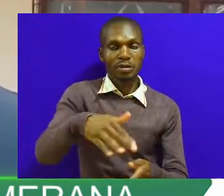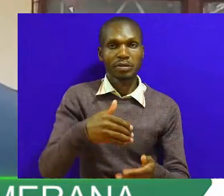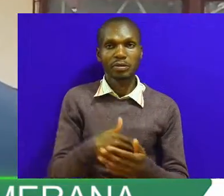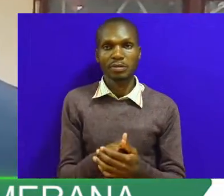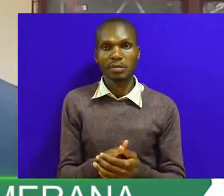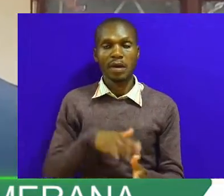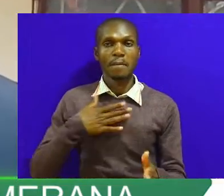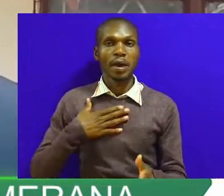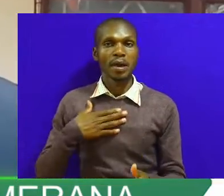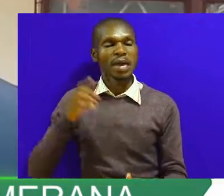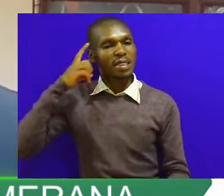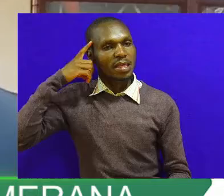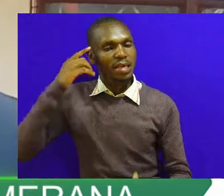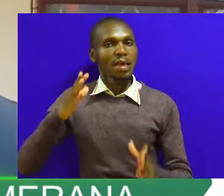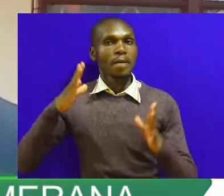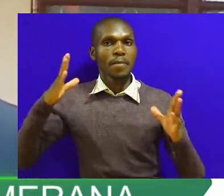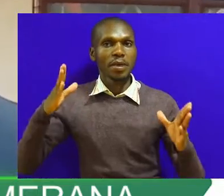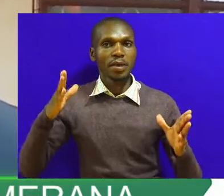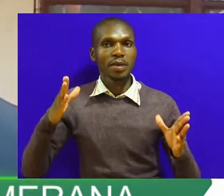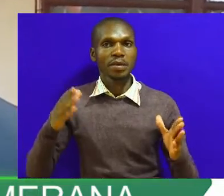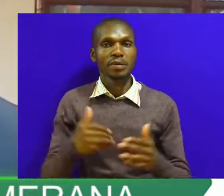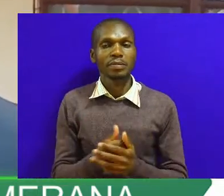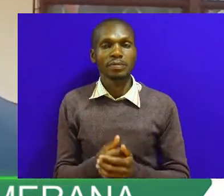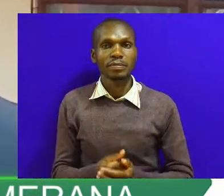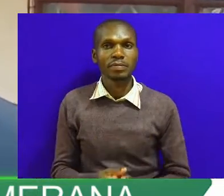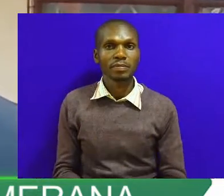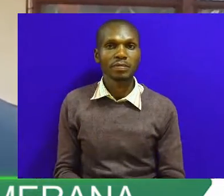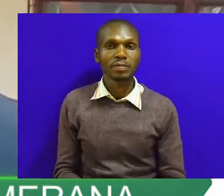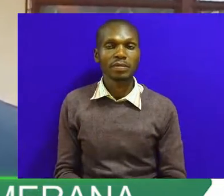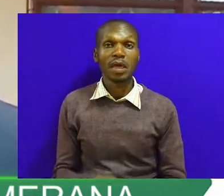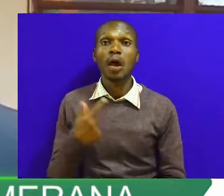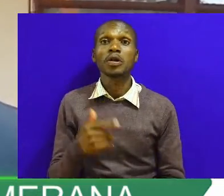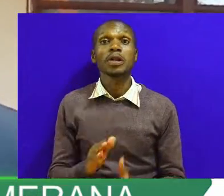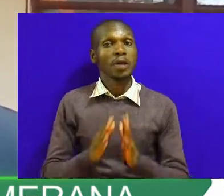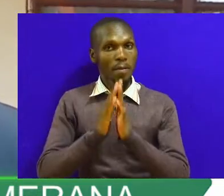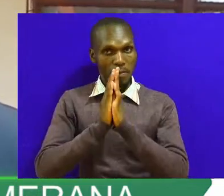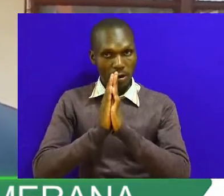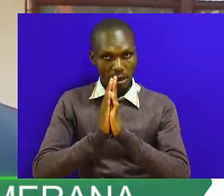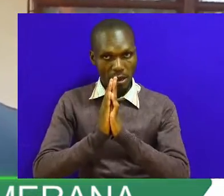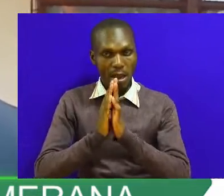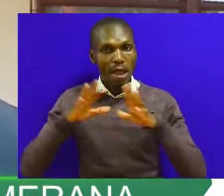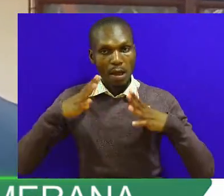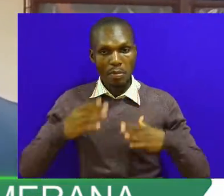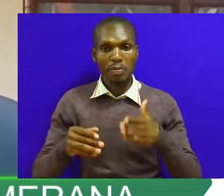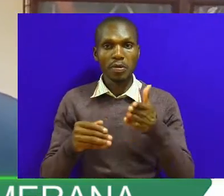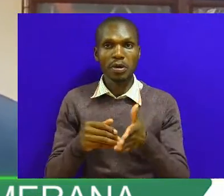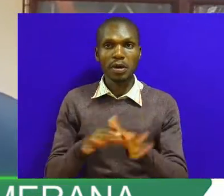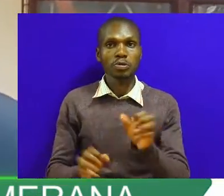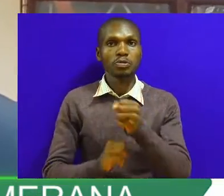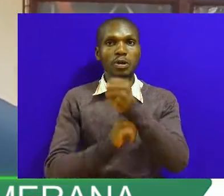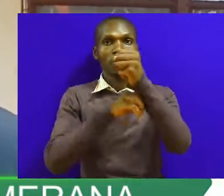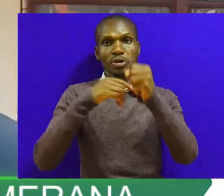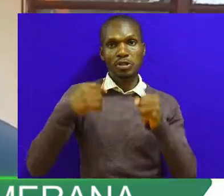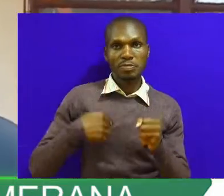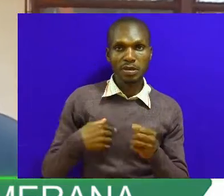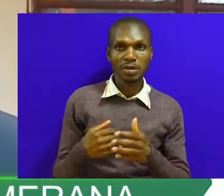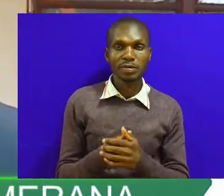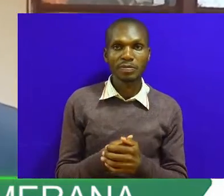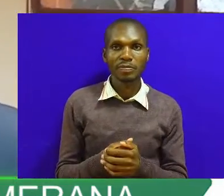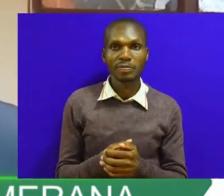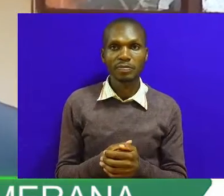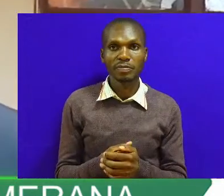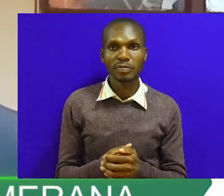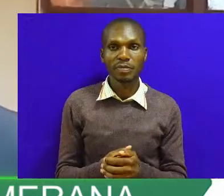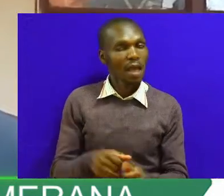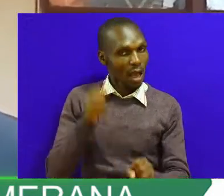ikerenga kia neke nene no wiki ya kero monto na gusaba abantu bani mtu banyari bari masaba bambu atisi ranga maguru njiko